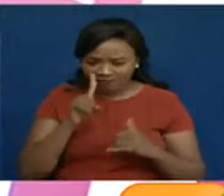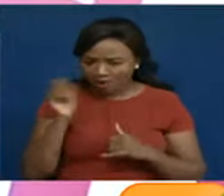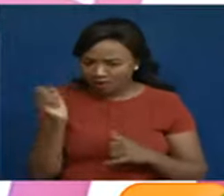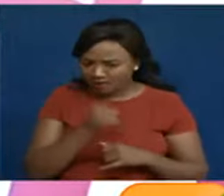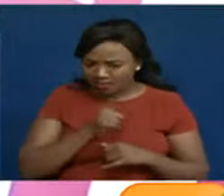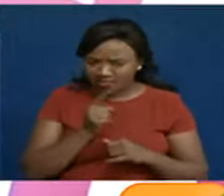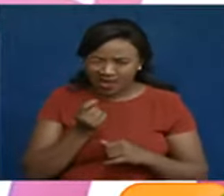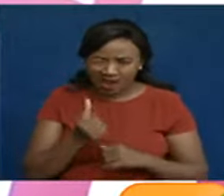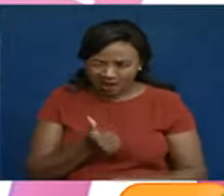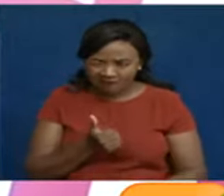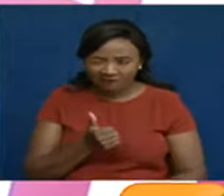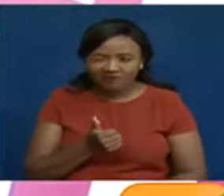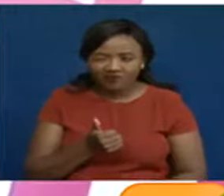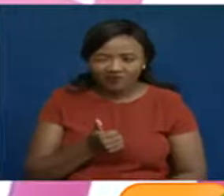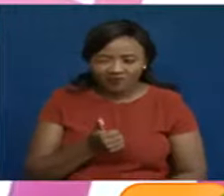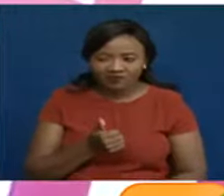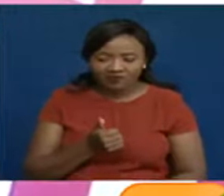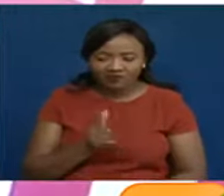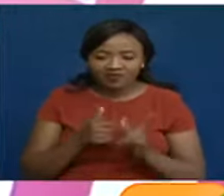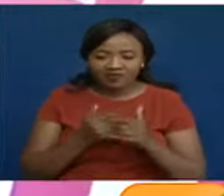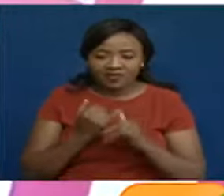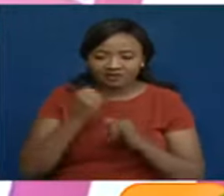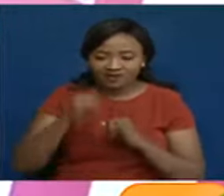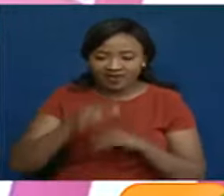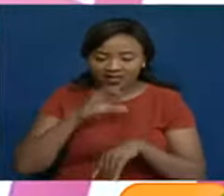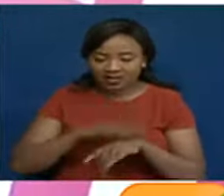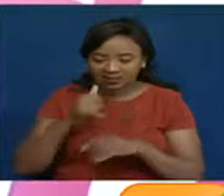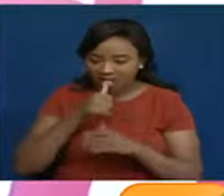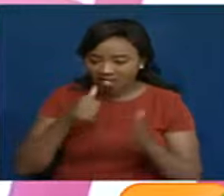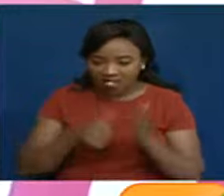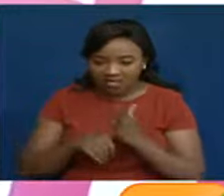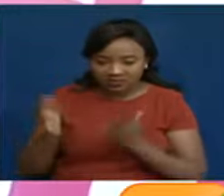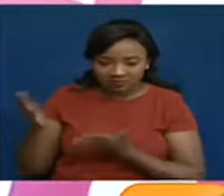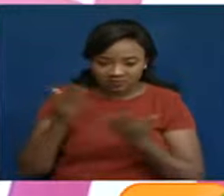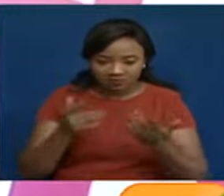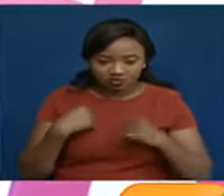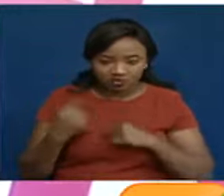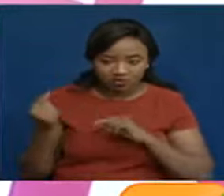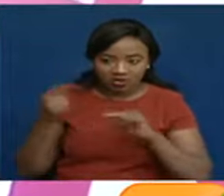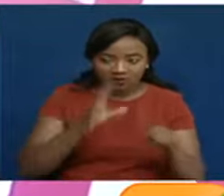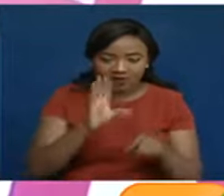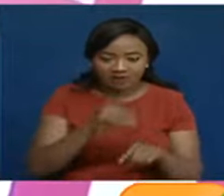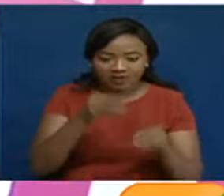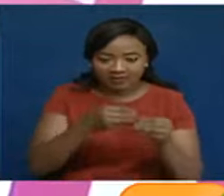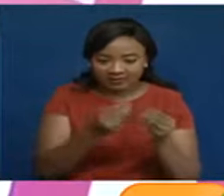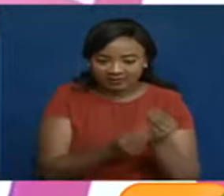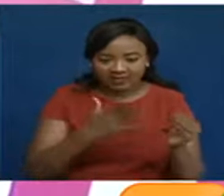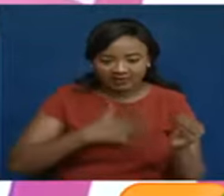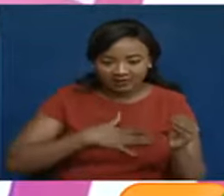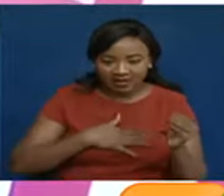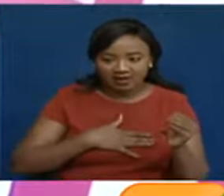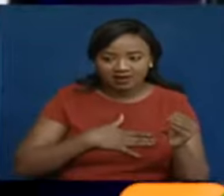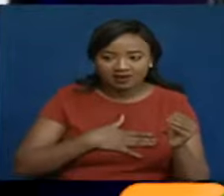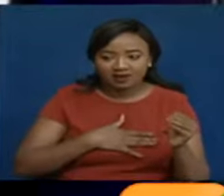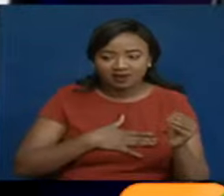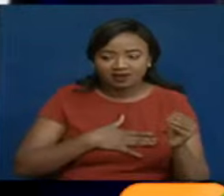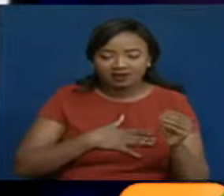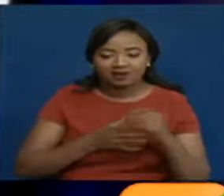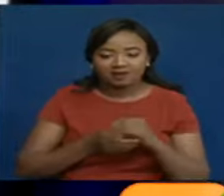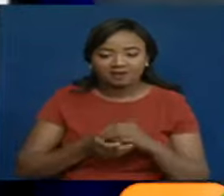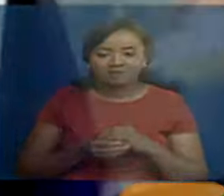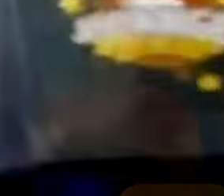na nusu hivi. Mhm. Arabu nikapata mwaliko wa kuja kupokea hii cheki yangu, mnaona nimetayariziwa hapa.